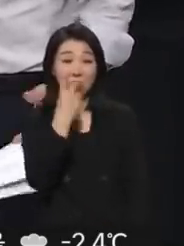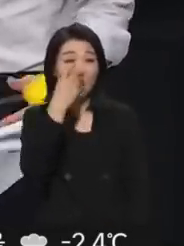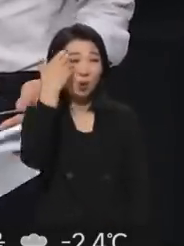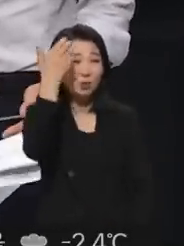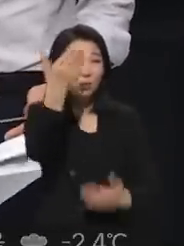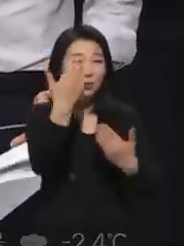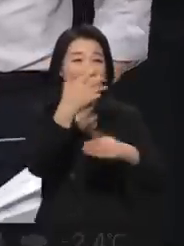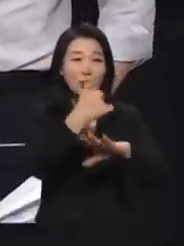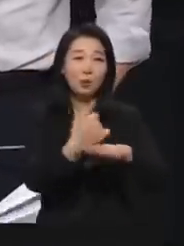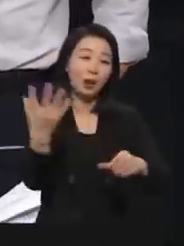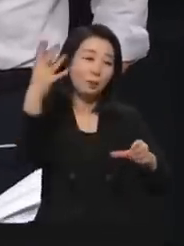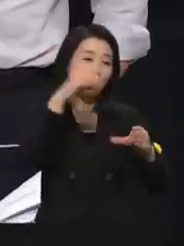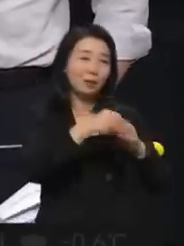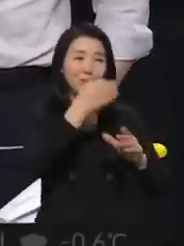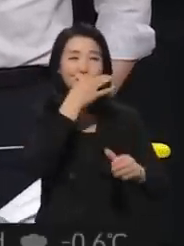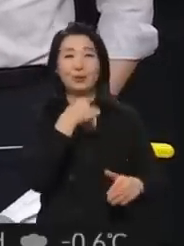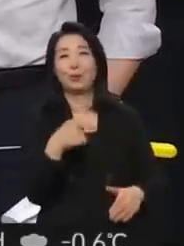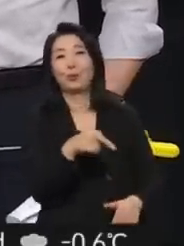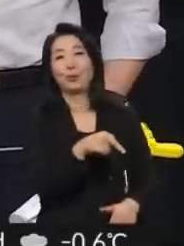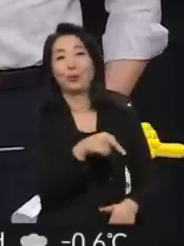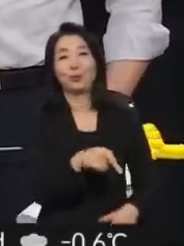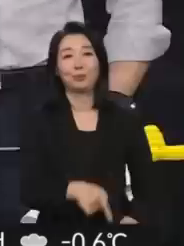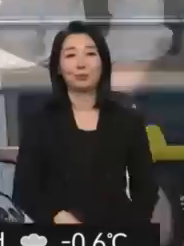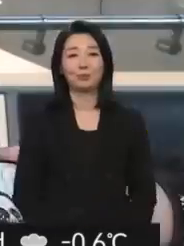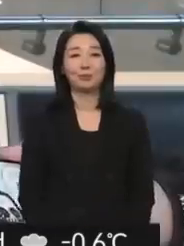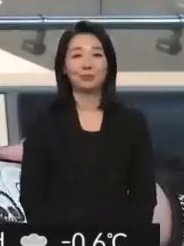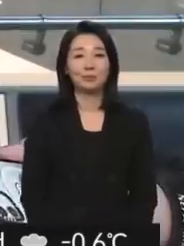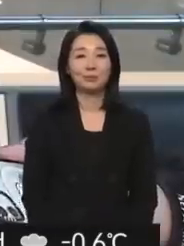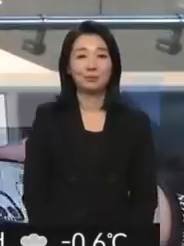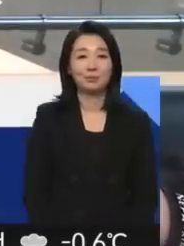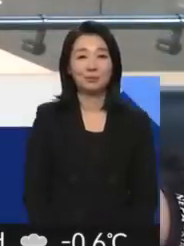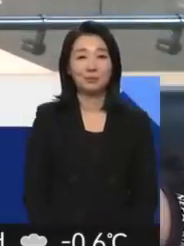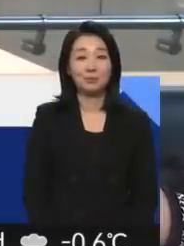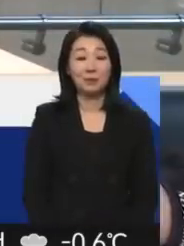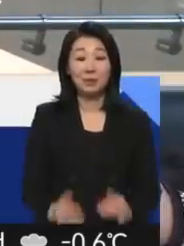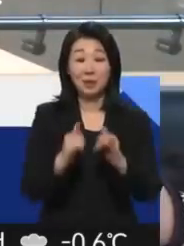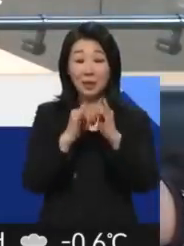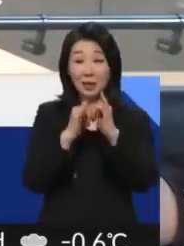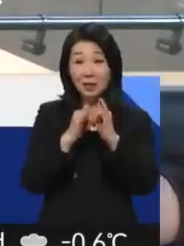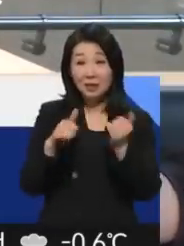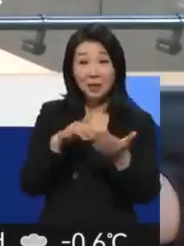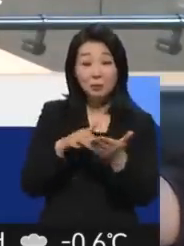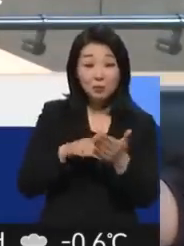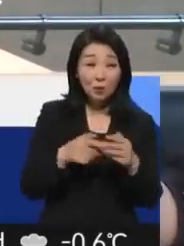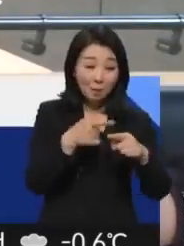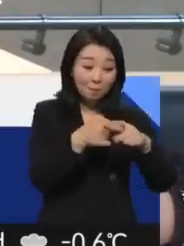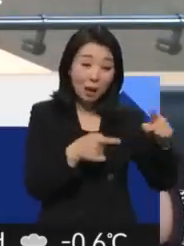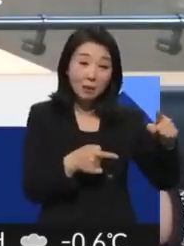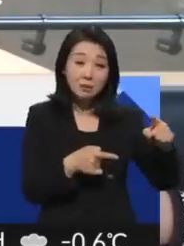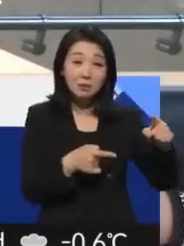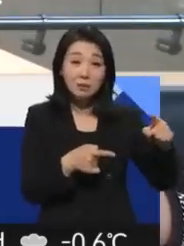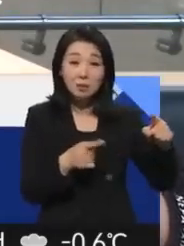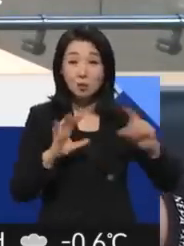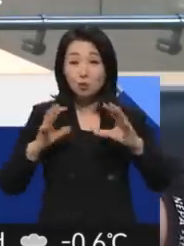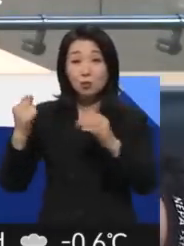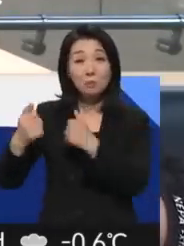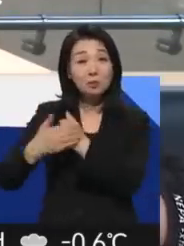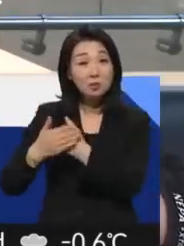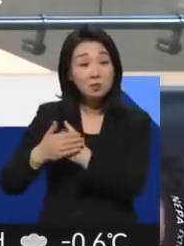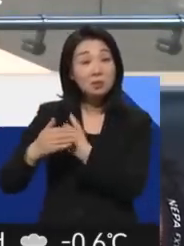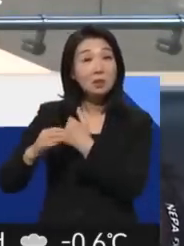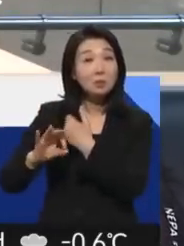결과도 반영하는 게 유리할 텐데요. 전체 인구의 절반이 만약에 우리를 지지한다고 볼